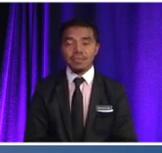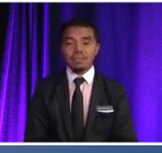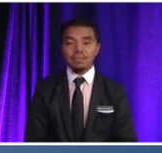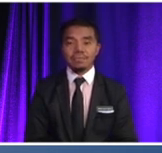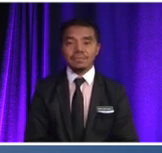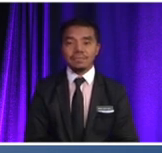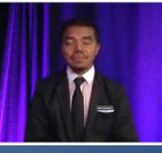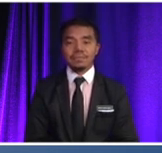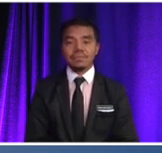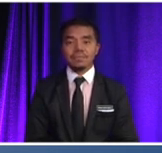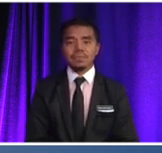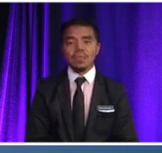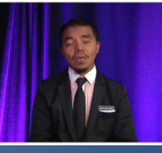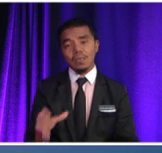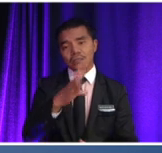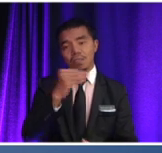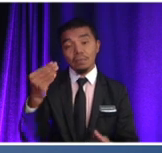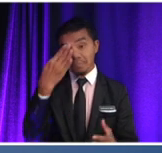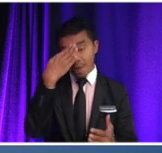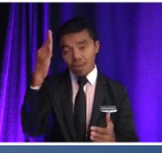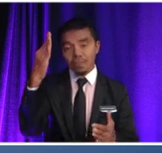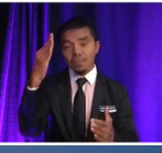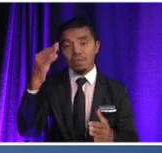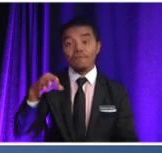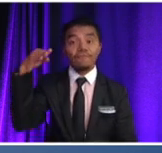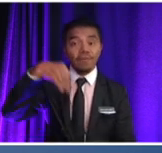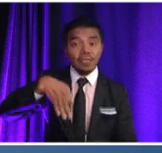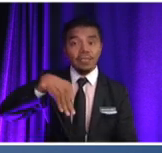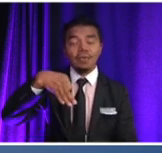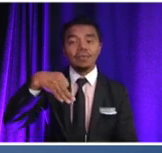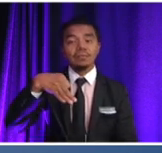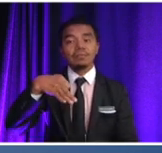dan memberi manfaat kepada masyarakat betul betul